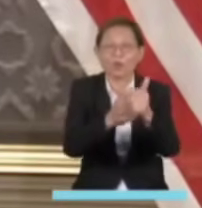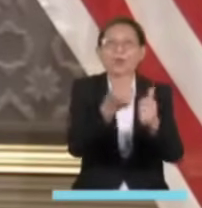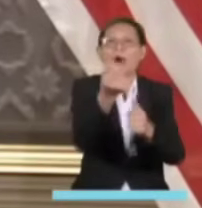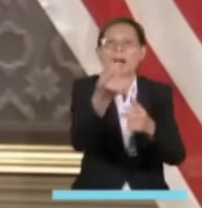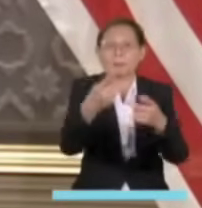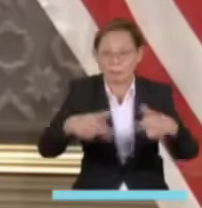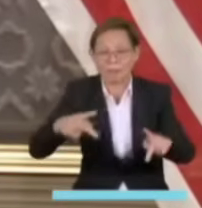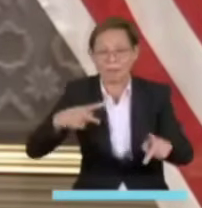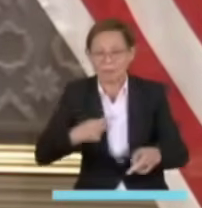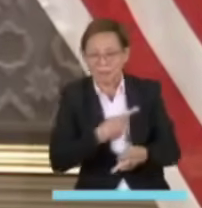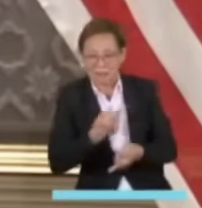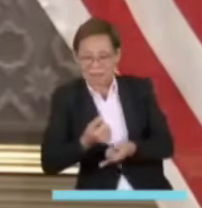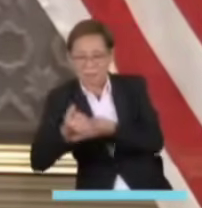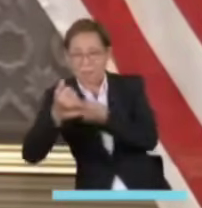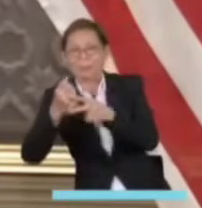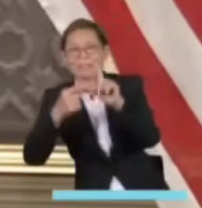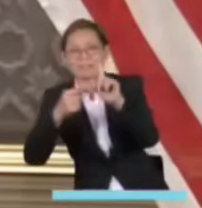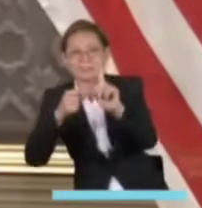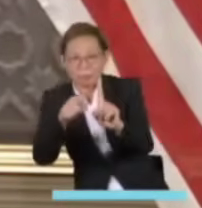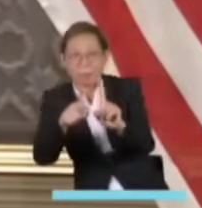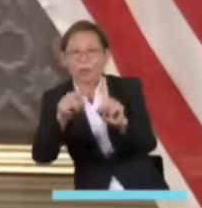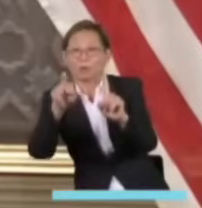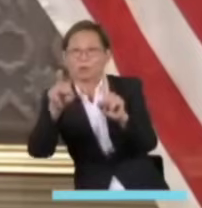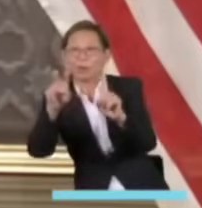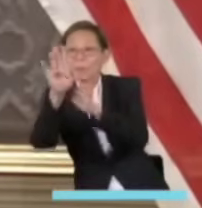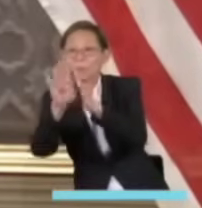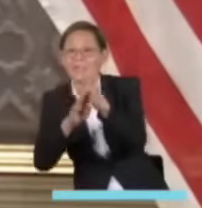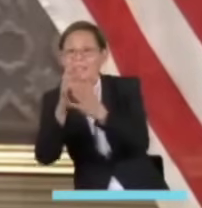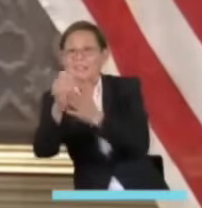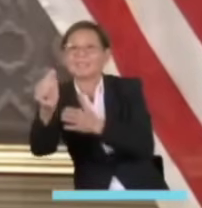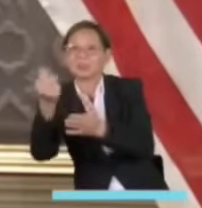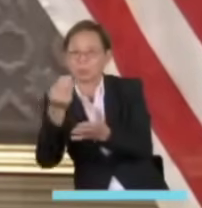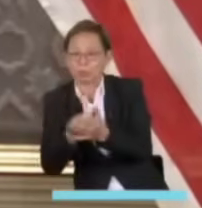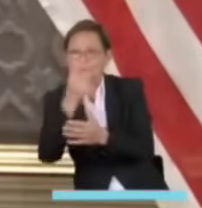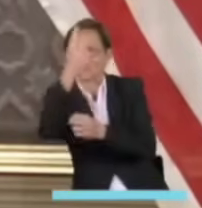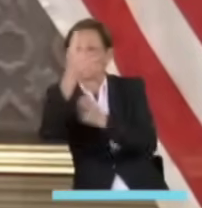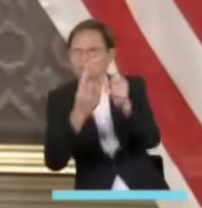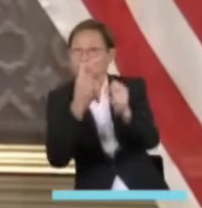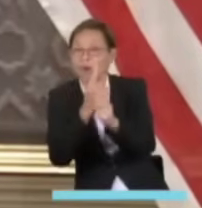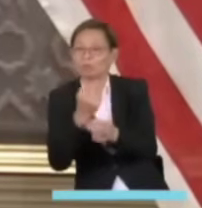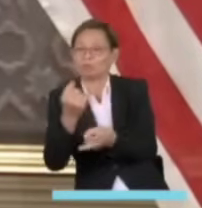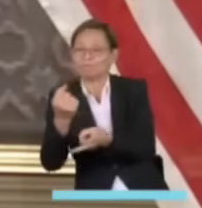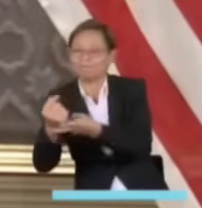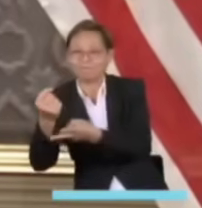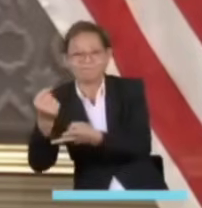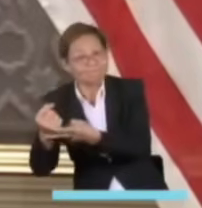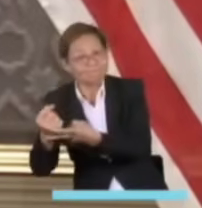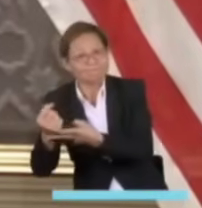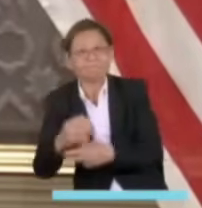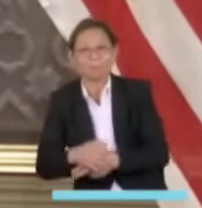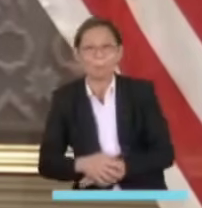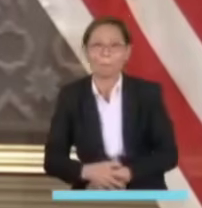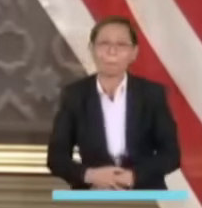maknanya kita boleh jimat 1.2 bilion ringgit tiap tahun.